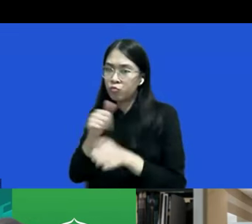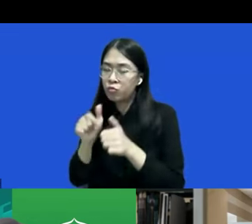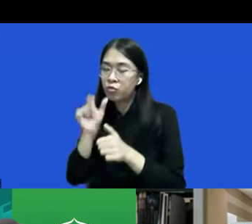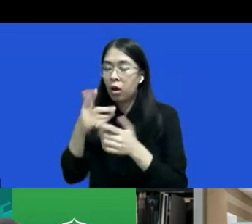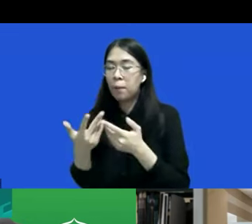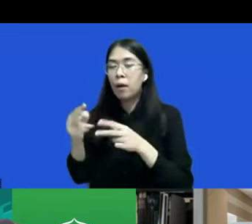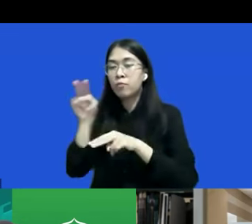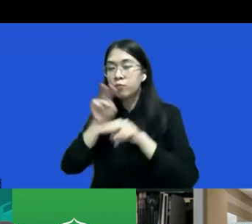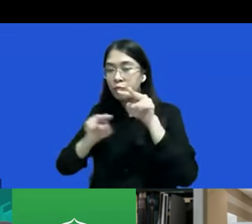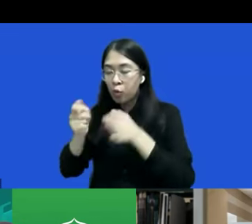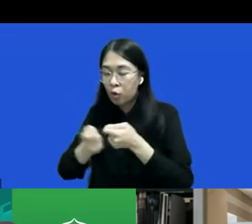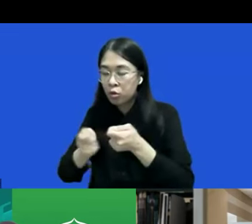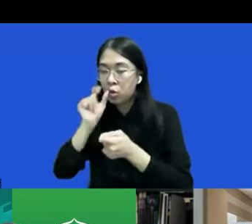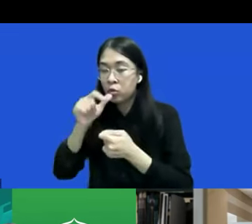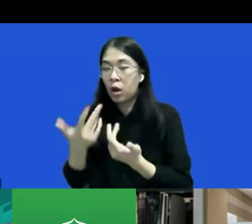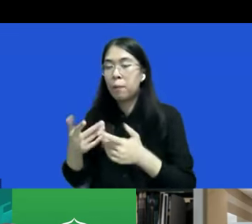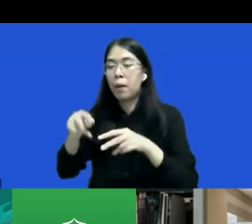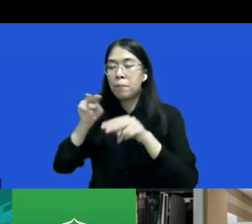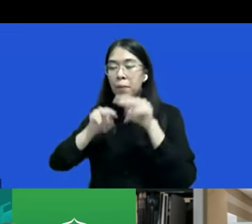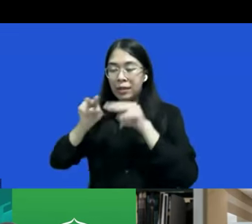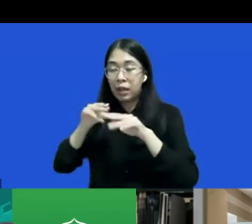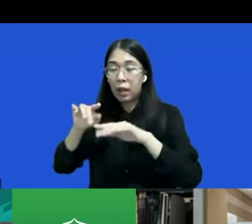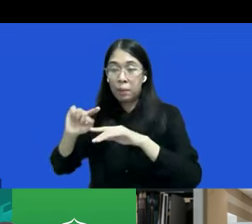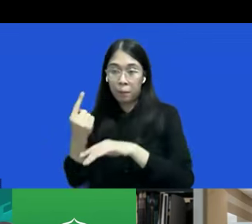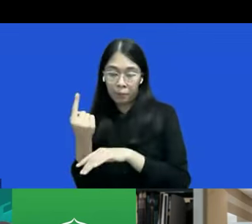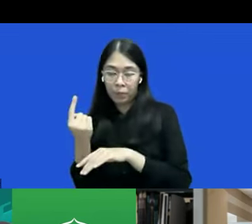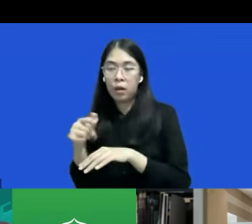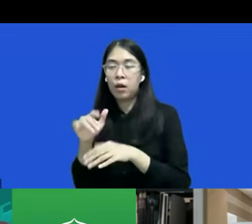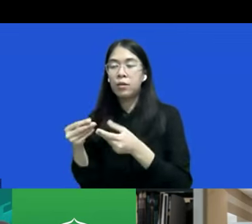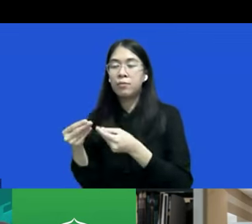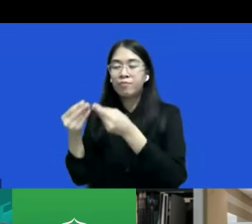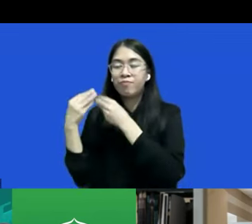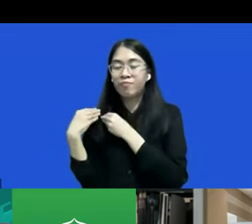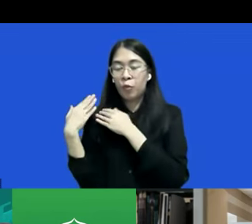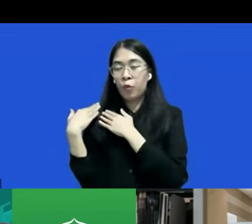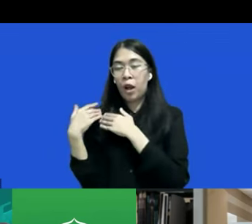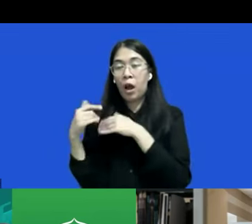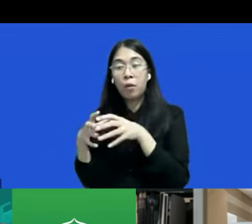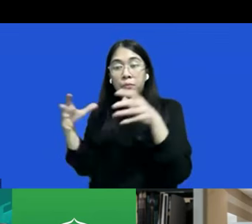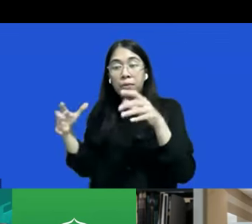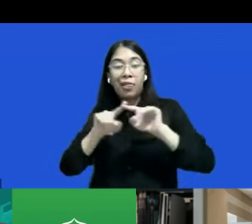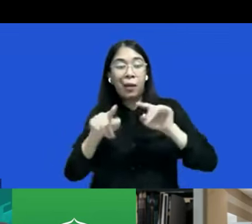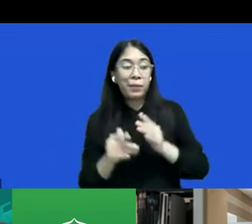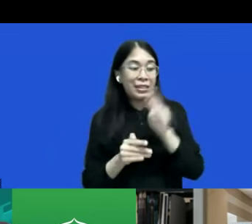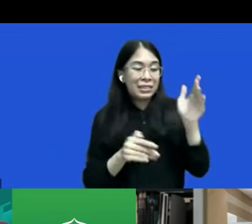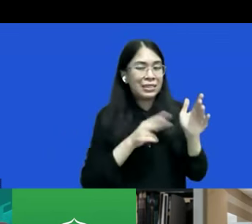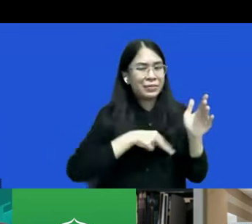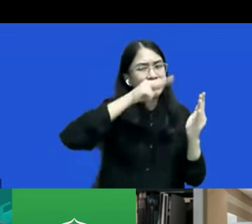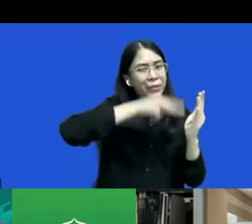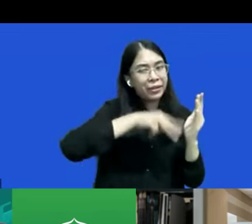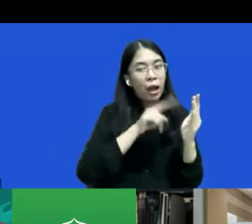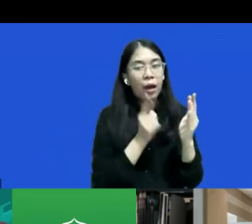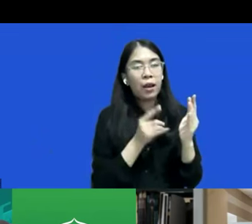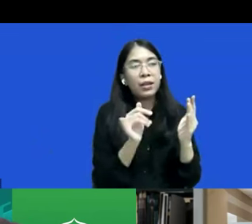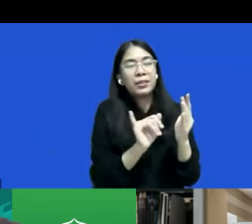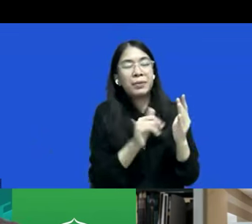kontrol pada tahap pemeriksaan pendahuluan dengan tentunya memberikan kewenangan yang besar. Tapi di sisi lain juga saya membaca ada